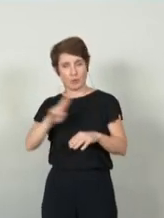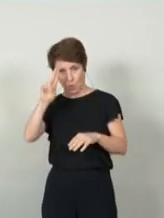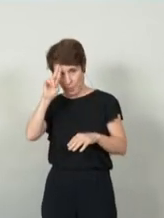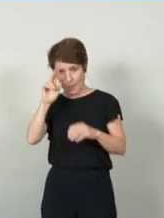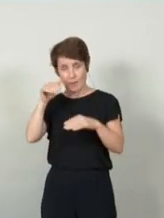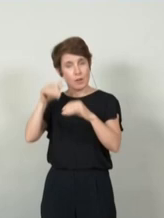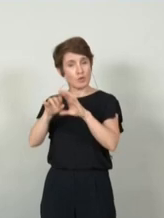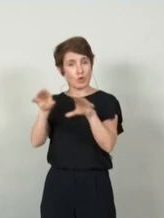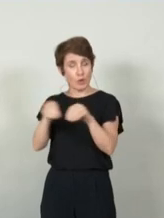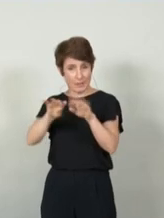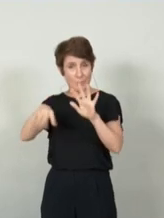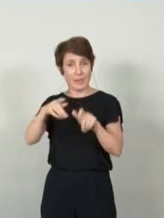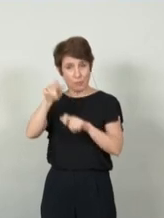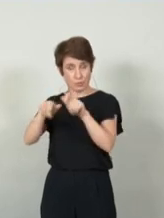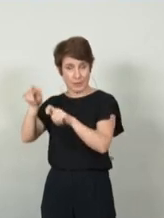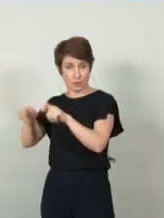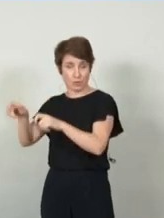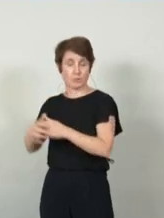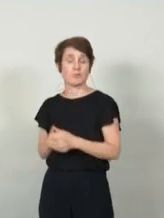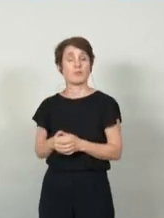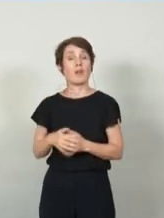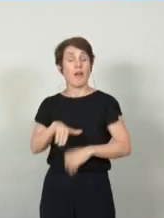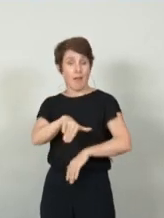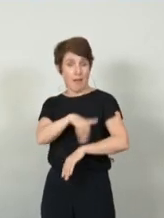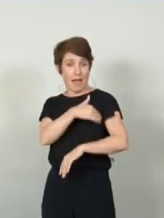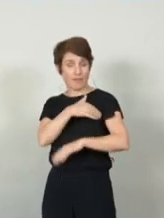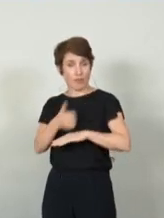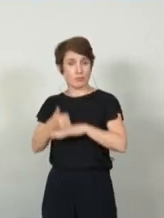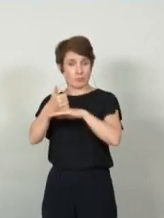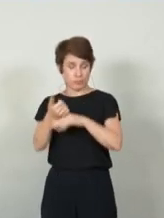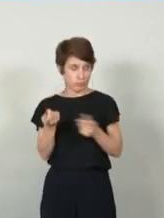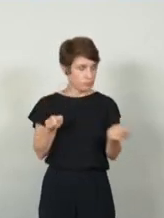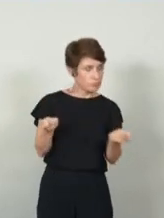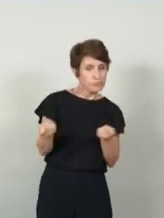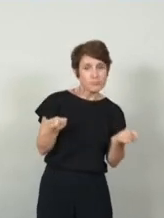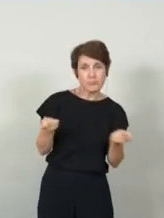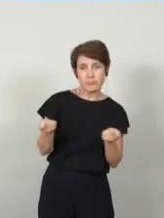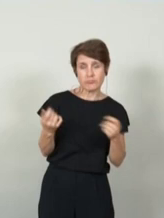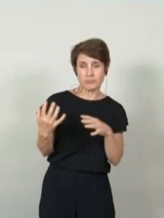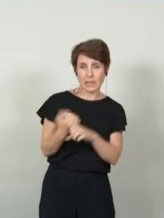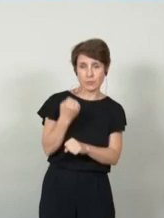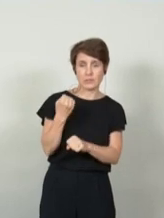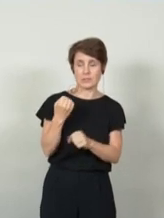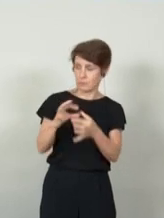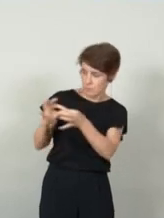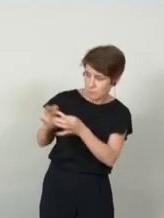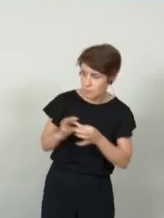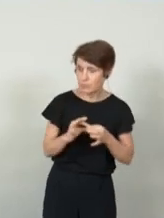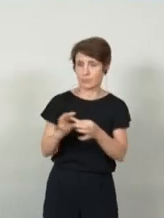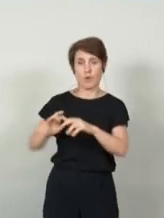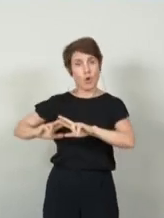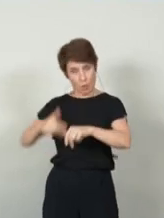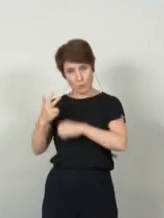de 14 personnes une agence qui a su animer et qui a permis une collaboration et un contrat triennal